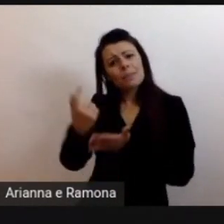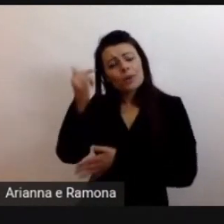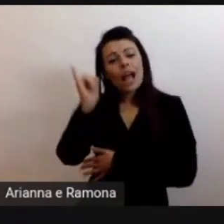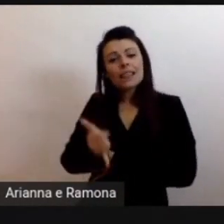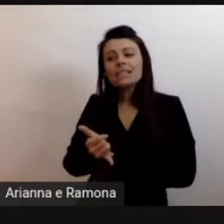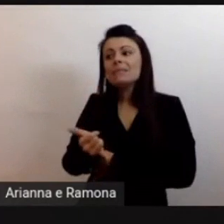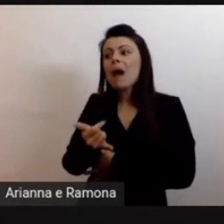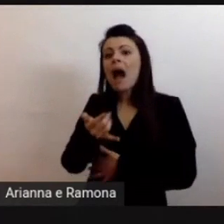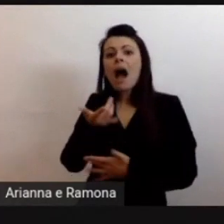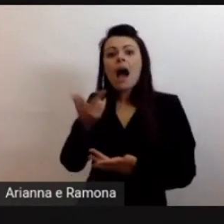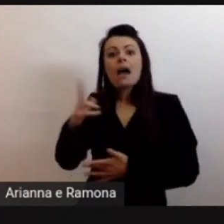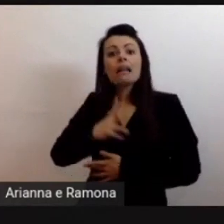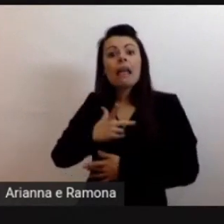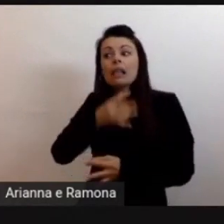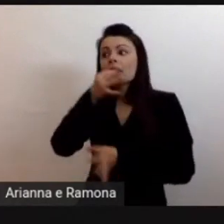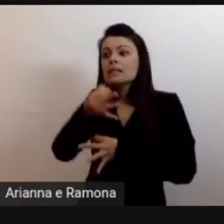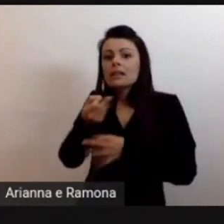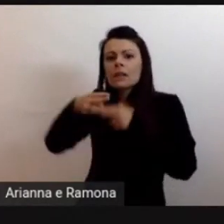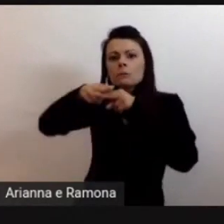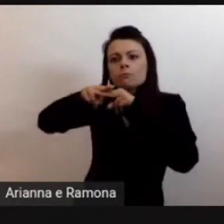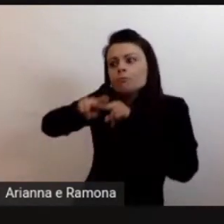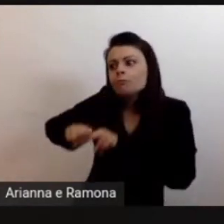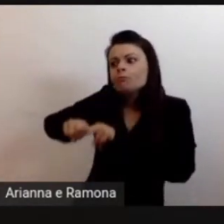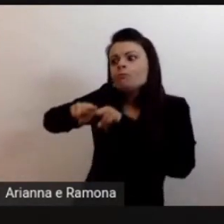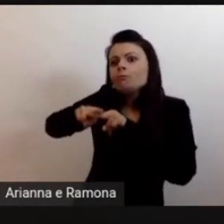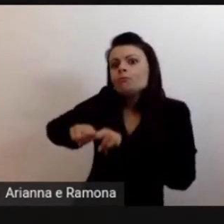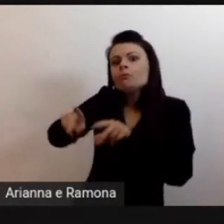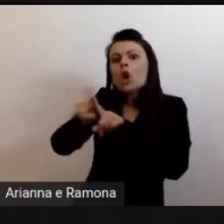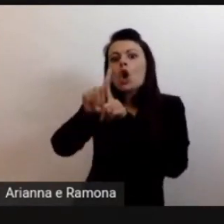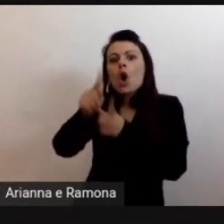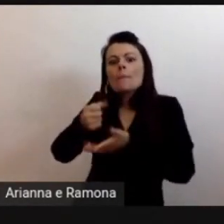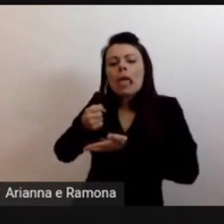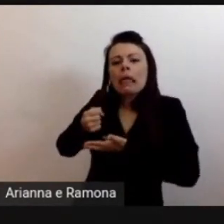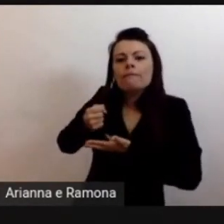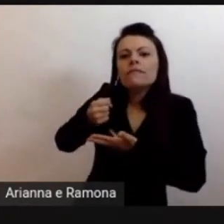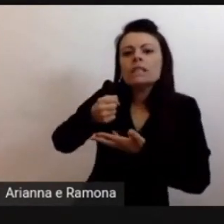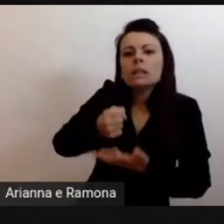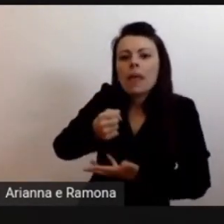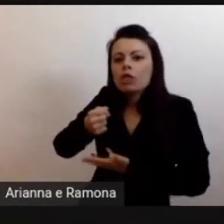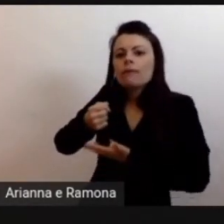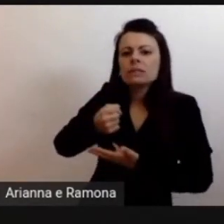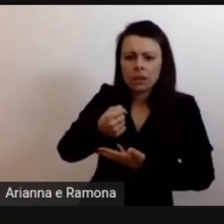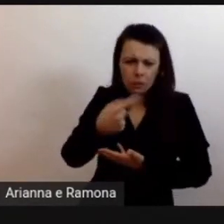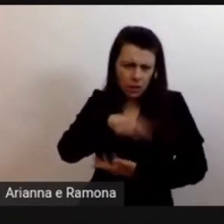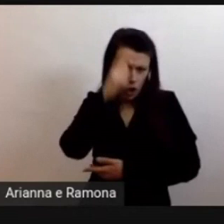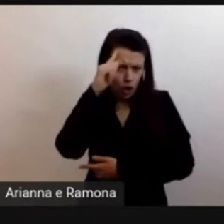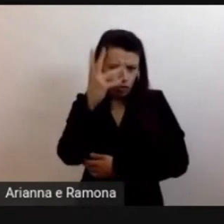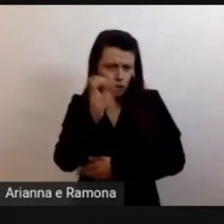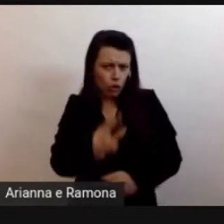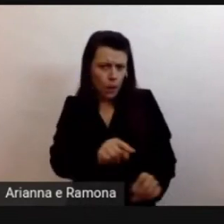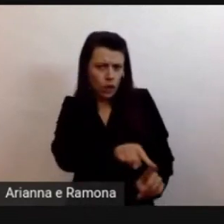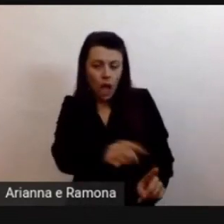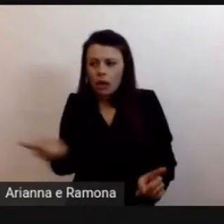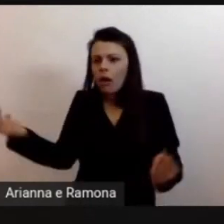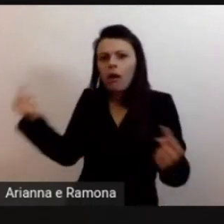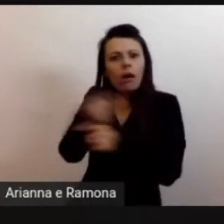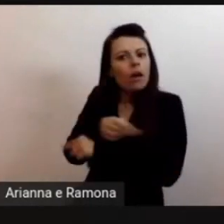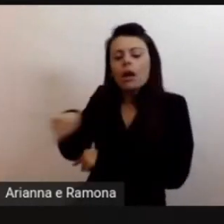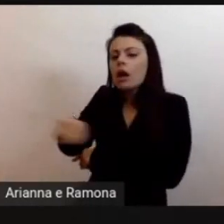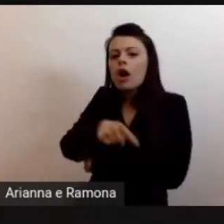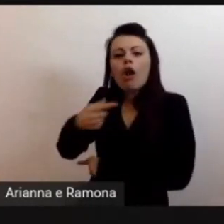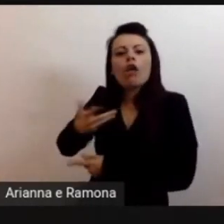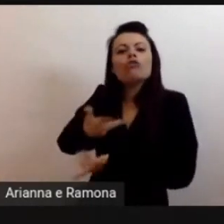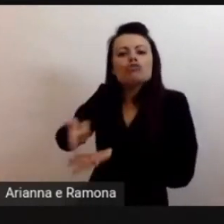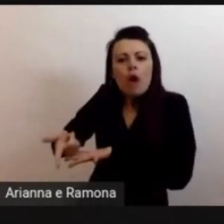tesaurizzare investirla che il concetto moderno eccetera ma per venderla e quindi si distruggeva